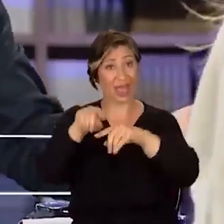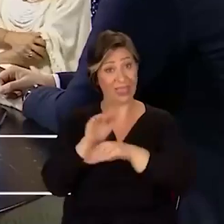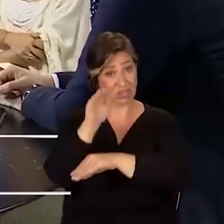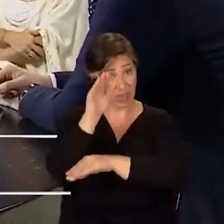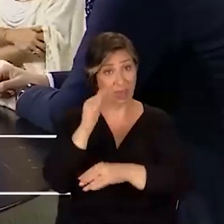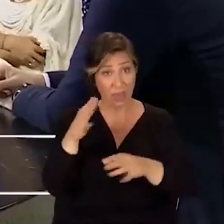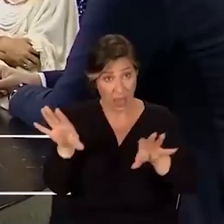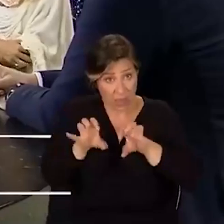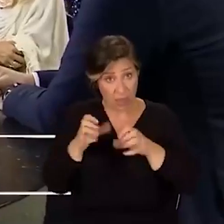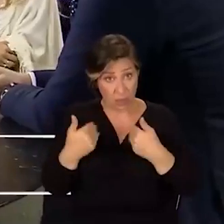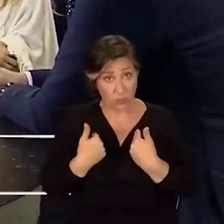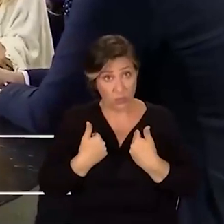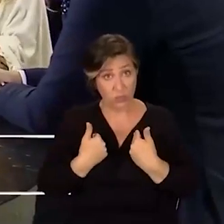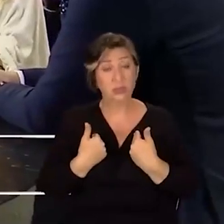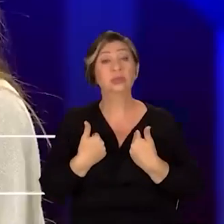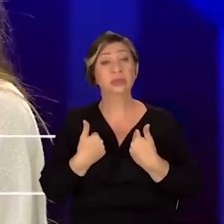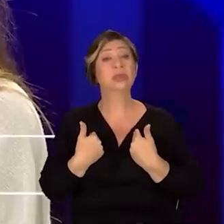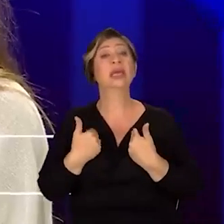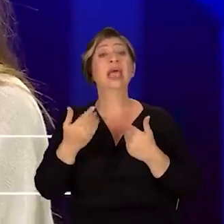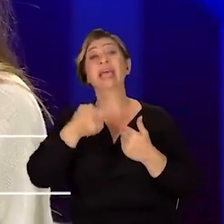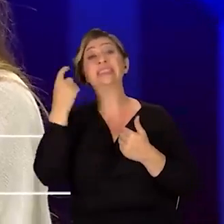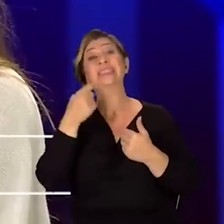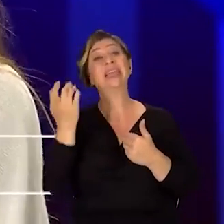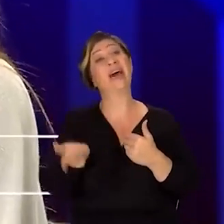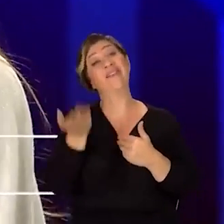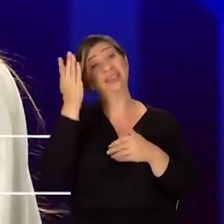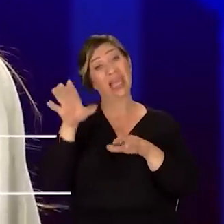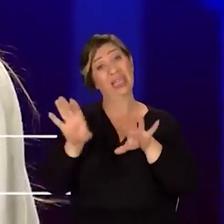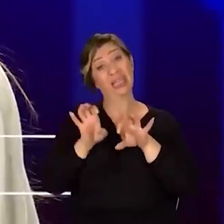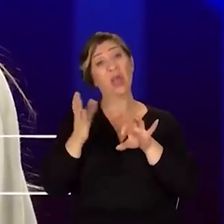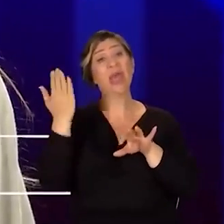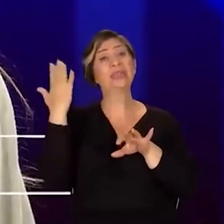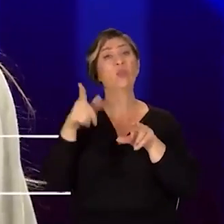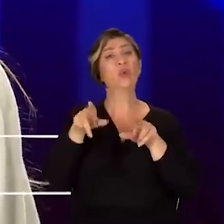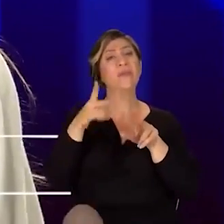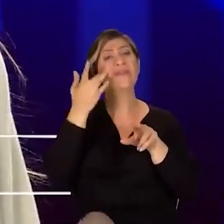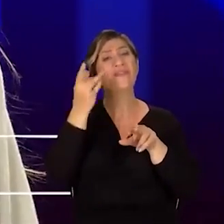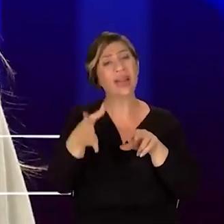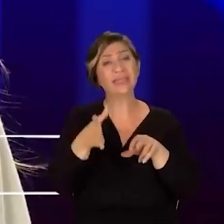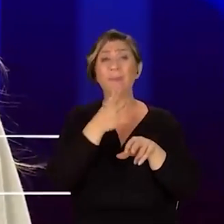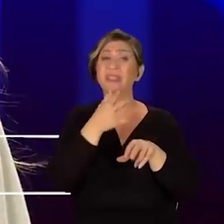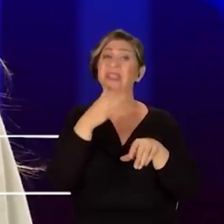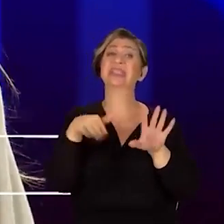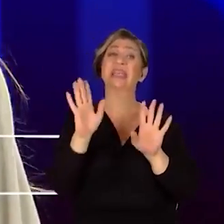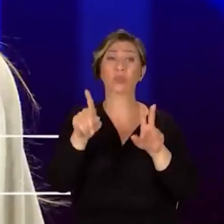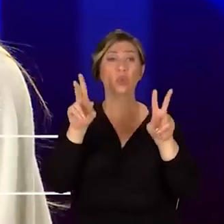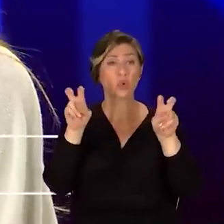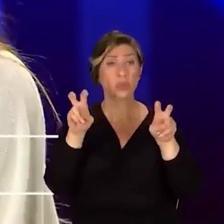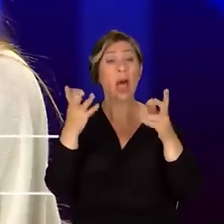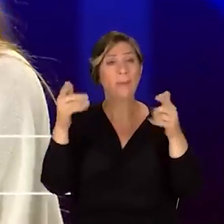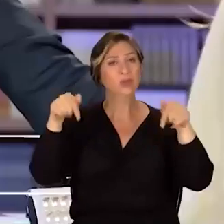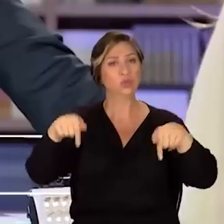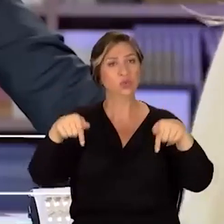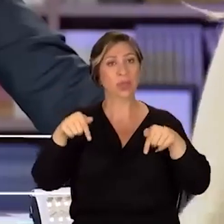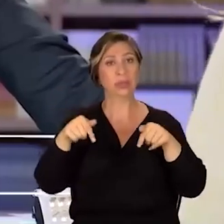yaşayarak etkileniyor olabilir miyiz? Bence eskisinden miyiz? Daha fazla etkileniyoruz. Allah Allah. Çünkü eskiden bu kadar farkında ve bilinçli değildik bu konularda. Ama şu